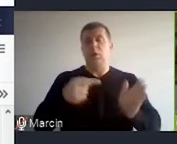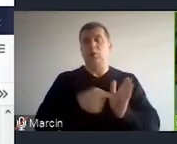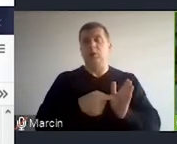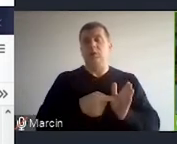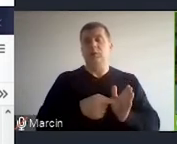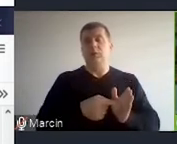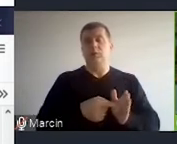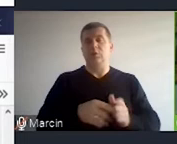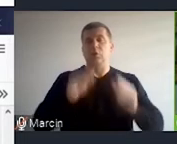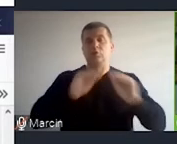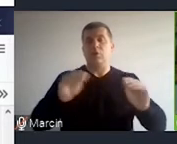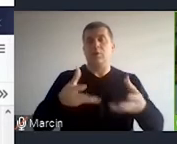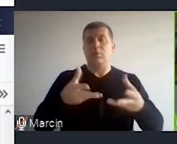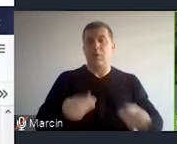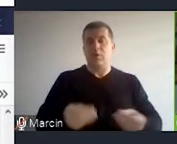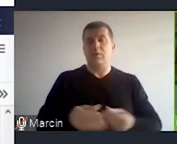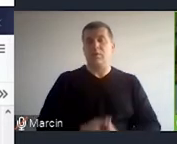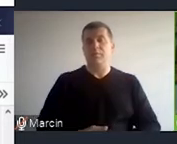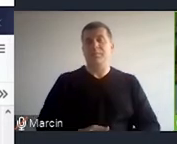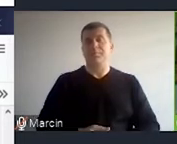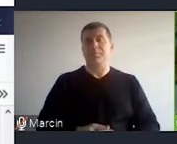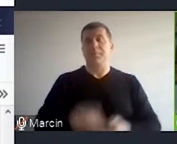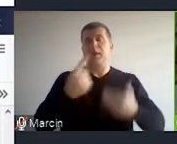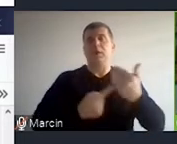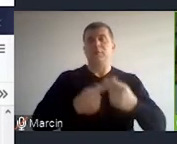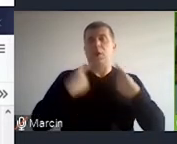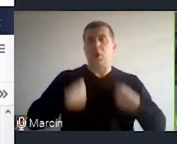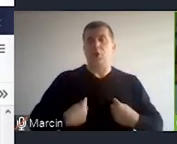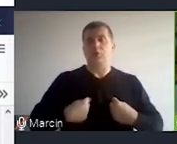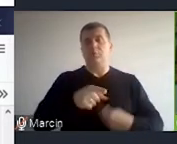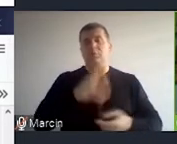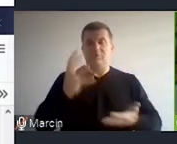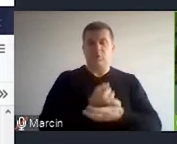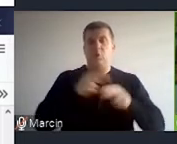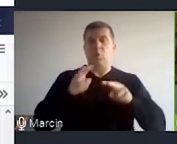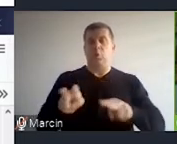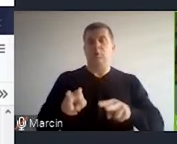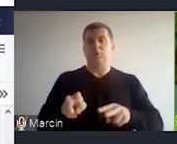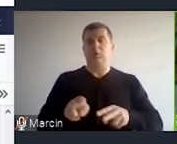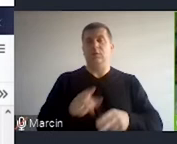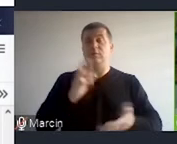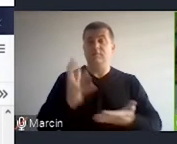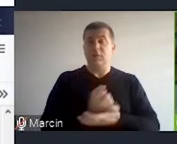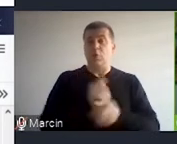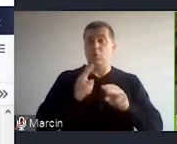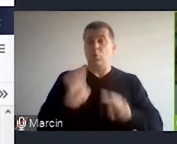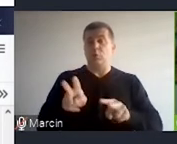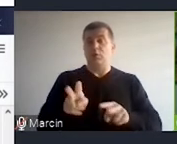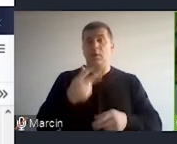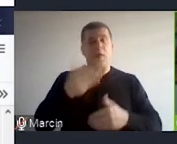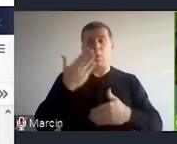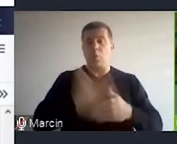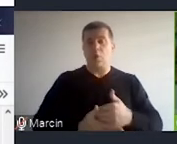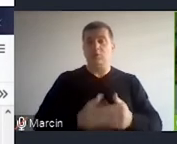dotyczącego szkoleń miękkich liczba osób, które wzięły udział, zauważcie, mówię wzięły udział, a nie